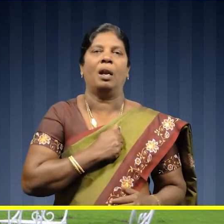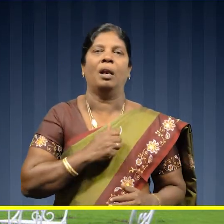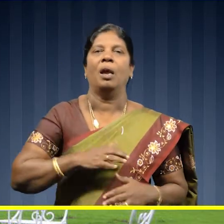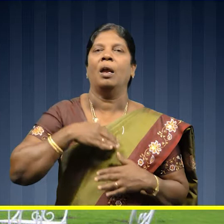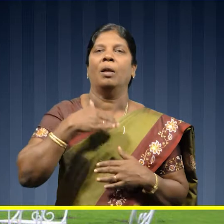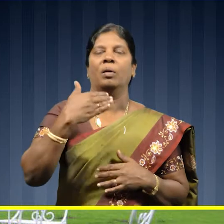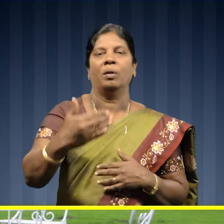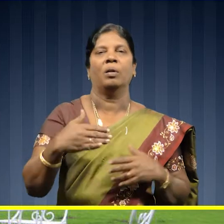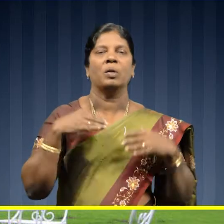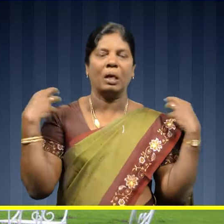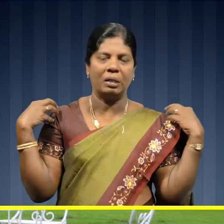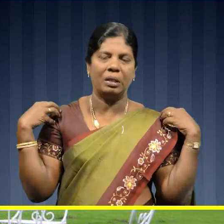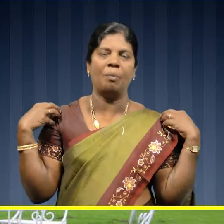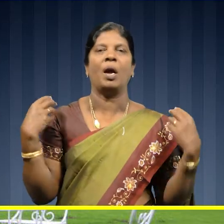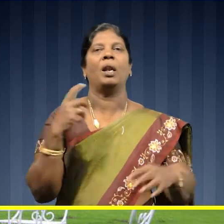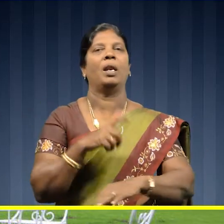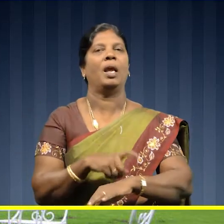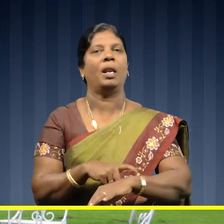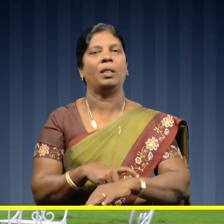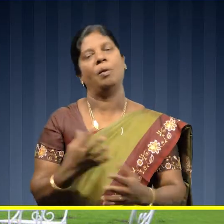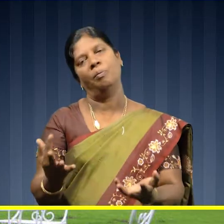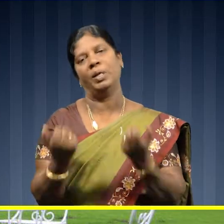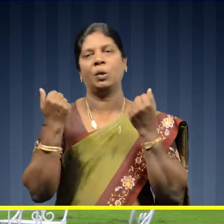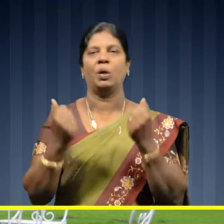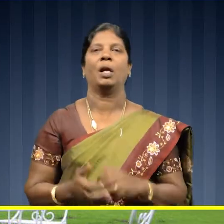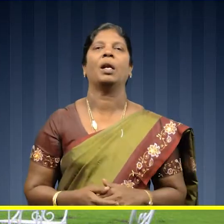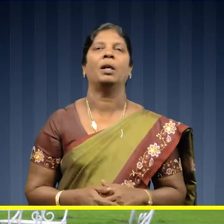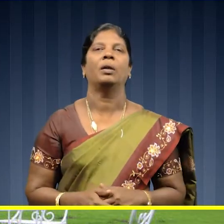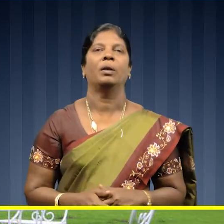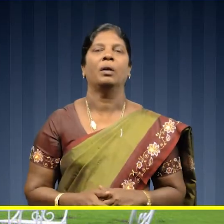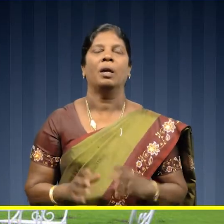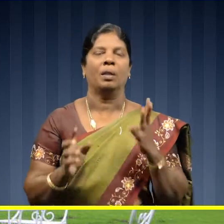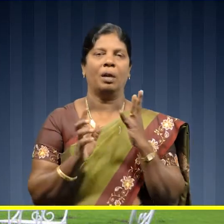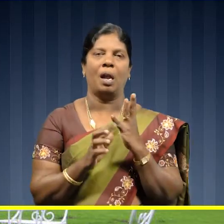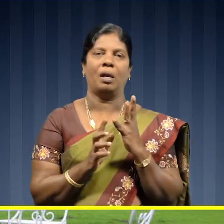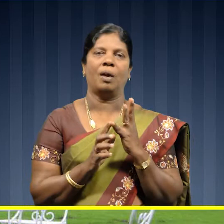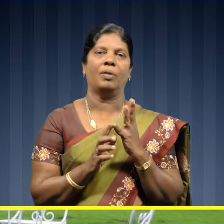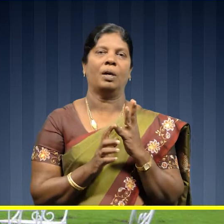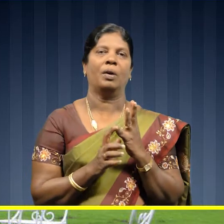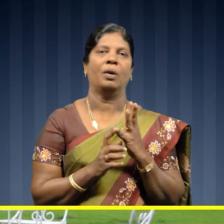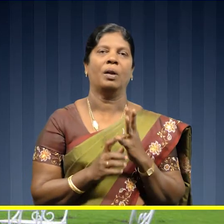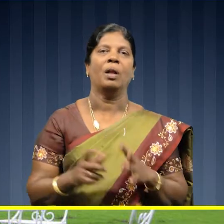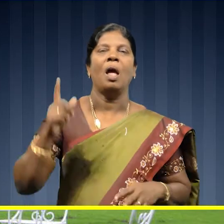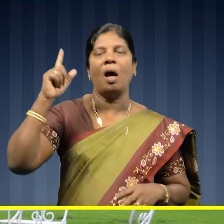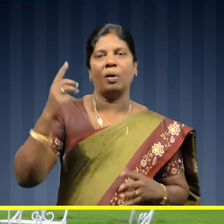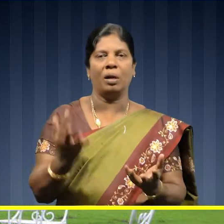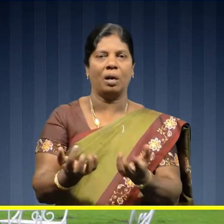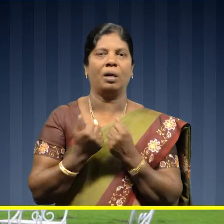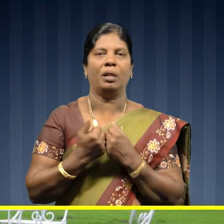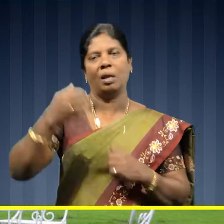பரிபூரணமாக தங்களுடைய எதிர்மறையான சூழ்நிலைகளிலே அனுபவித்தார்கள்.